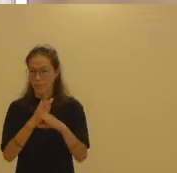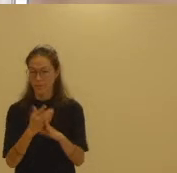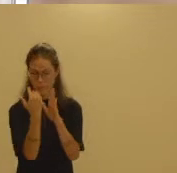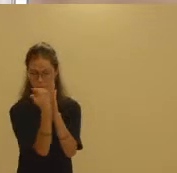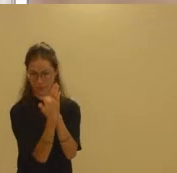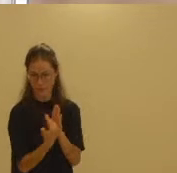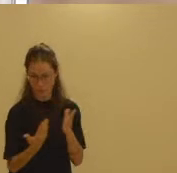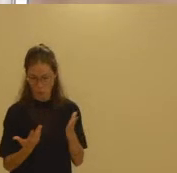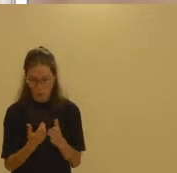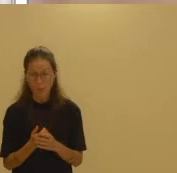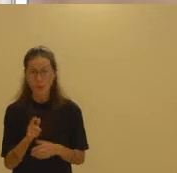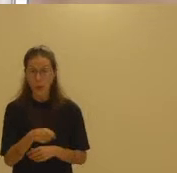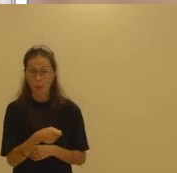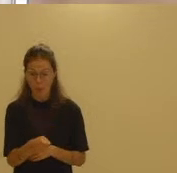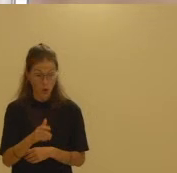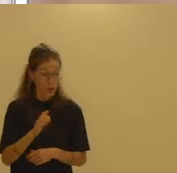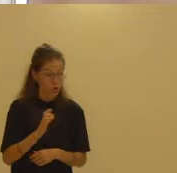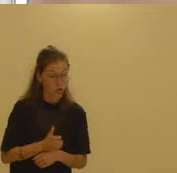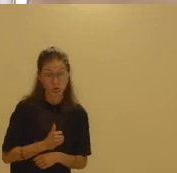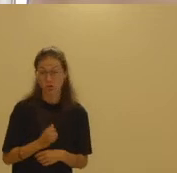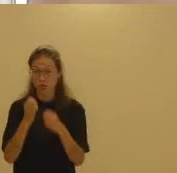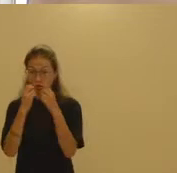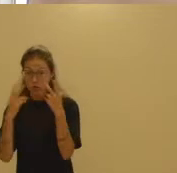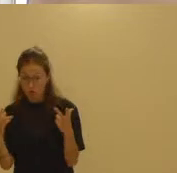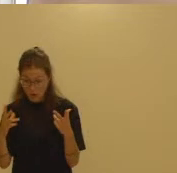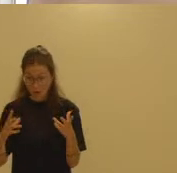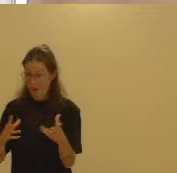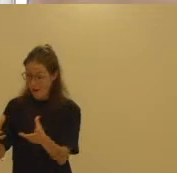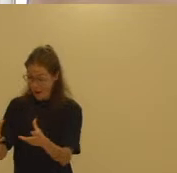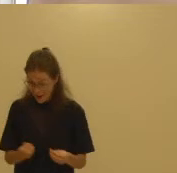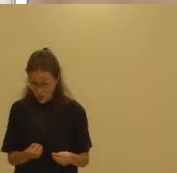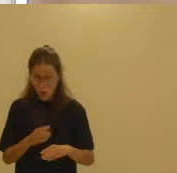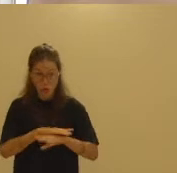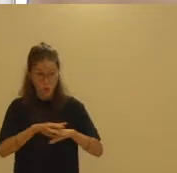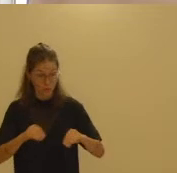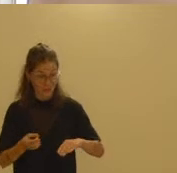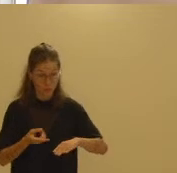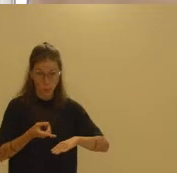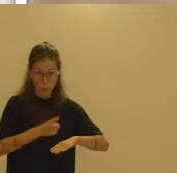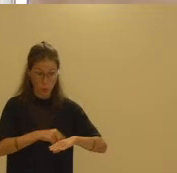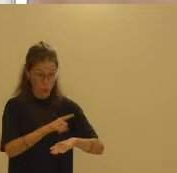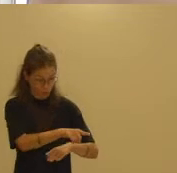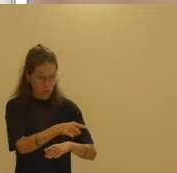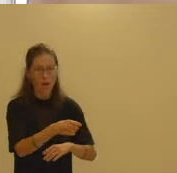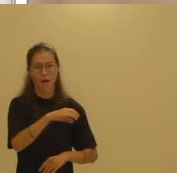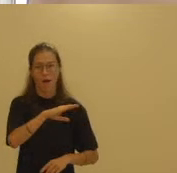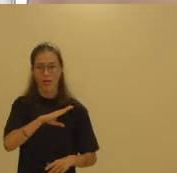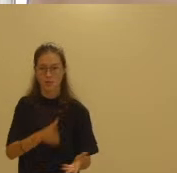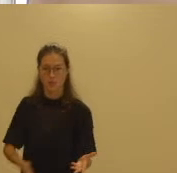leur arrivée, chiens et chats seront placés sous la garde de la fourrière et celle-ci